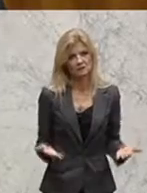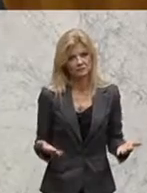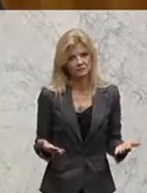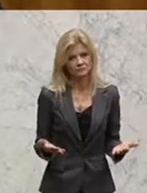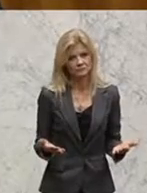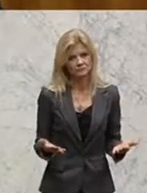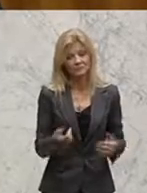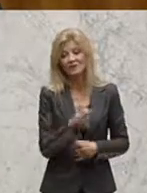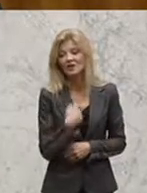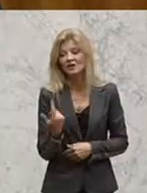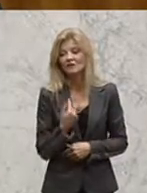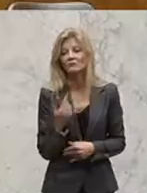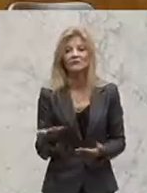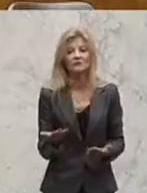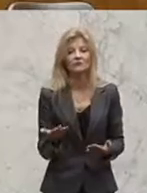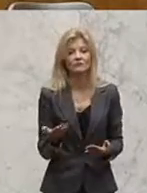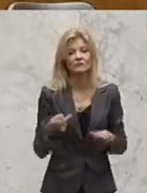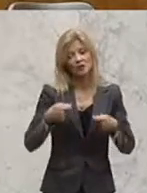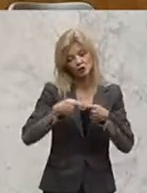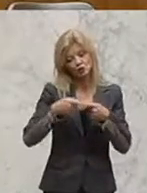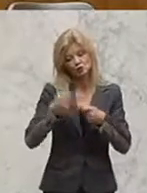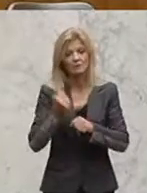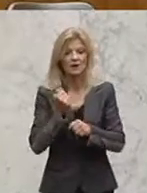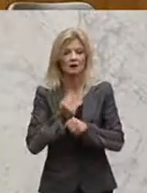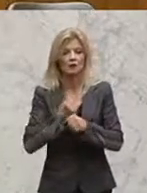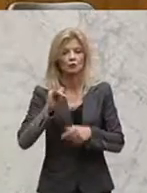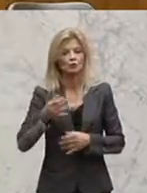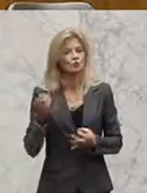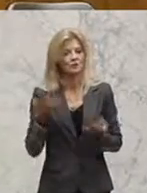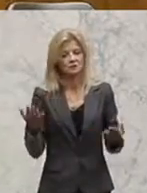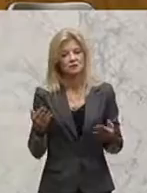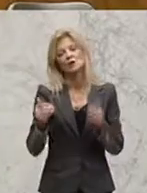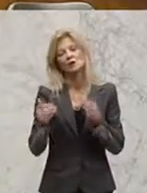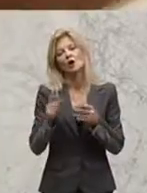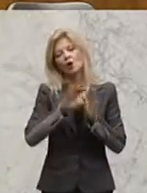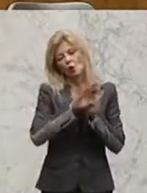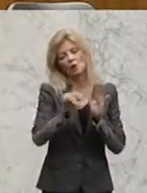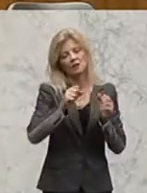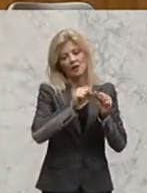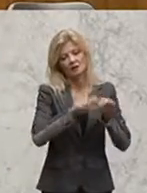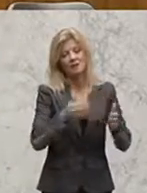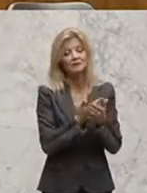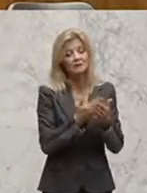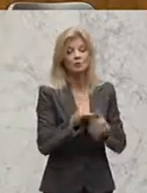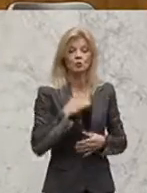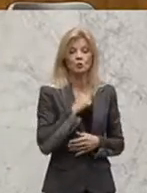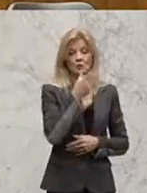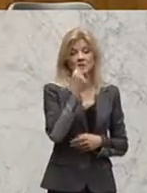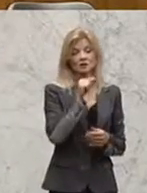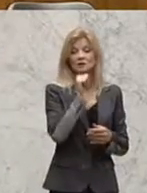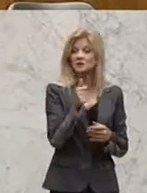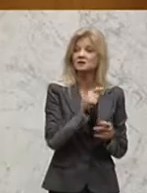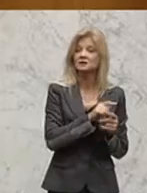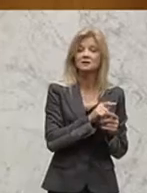mit Online-Medien zusammenarbeiten müssen und hier vor allem junge Menschen abzuhalten, in den Krieg zu